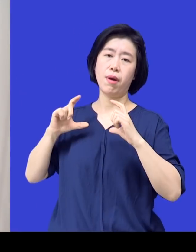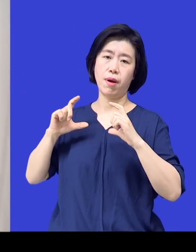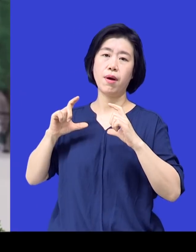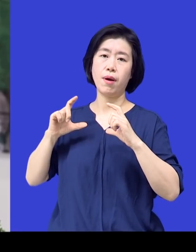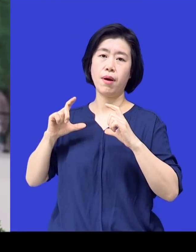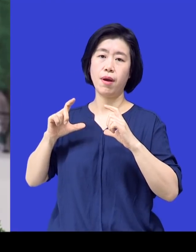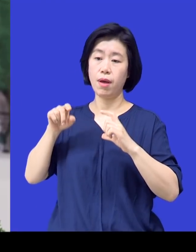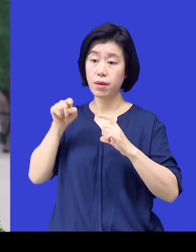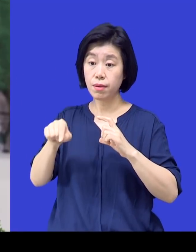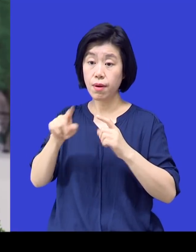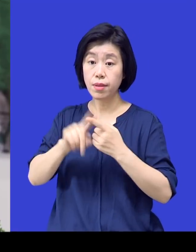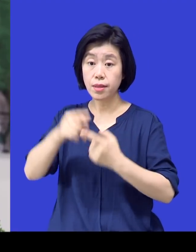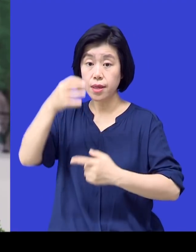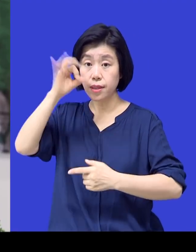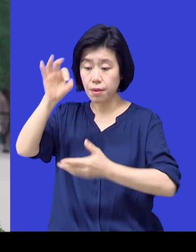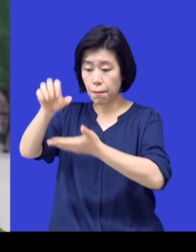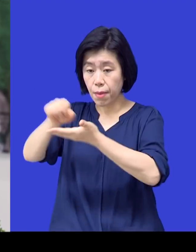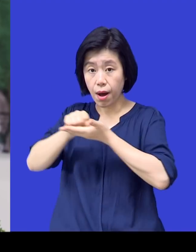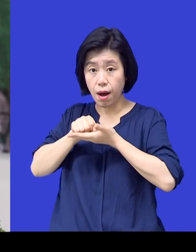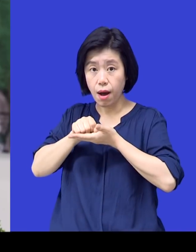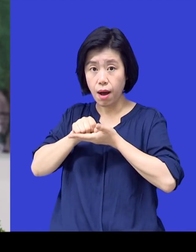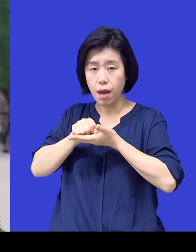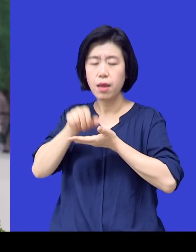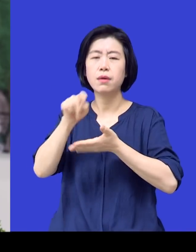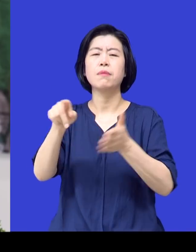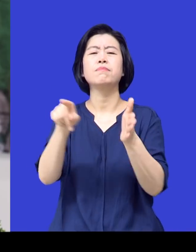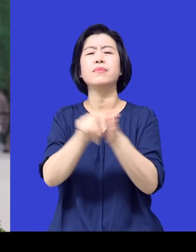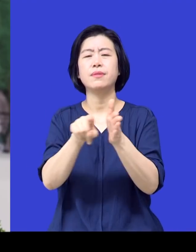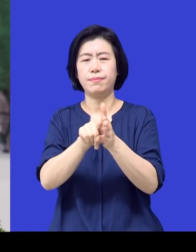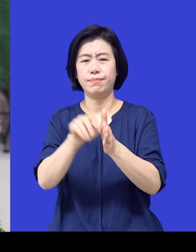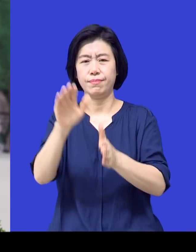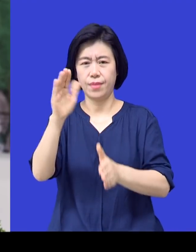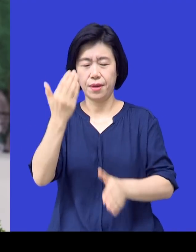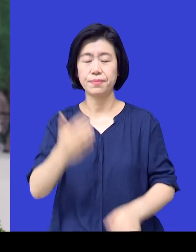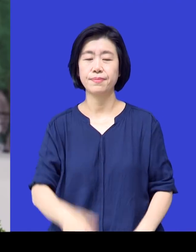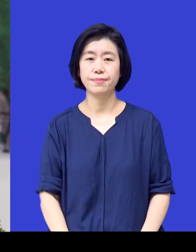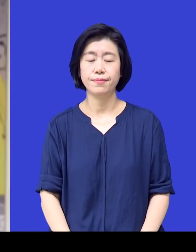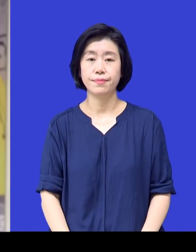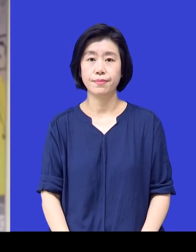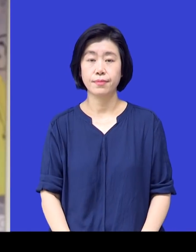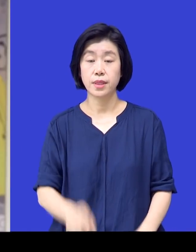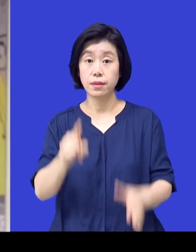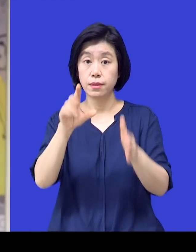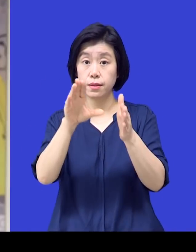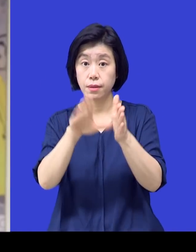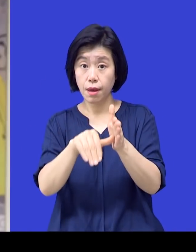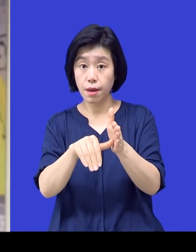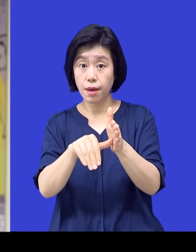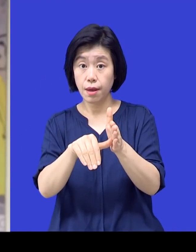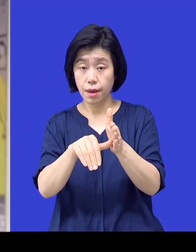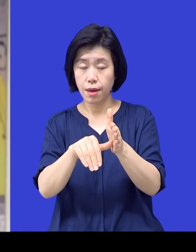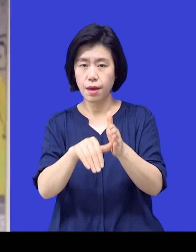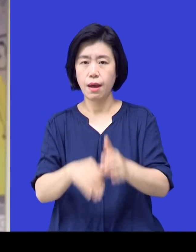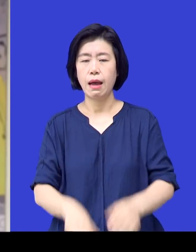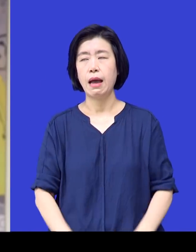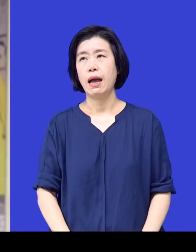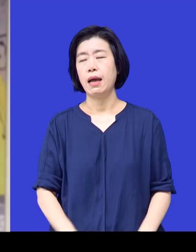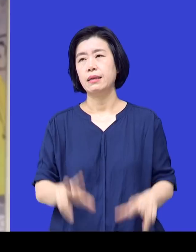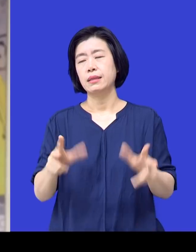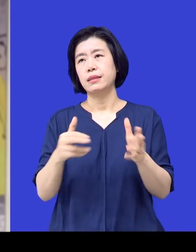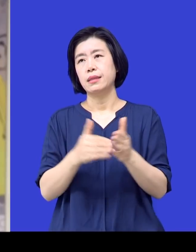믿음이구나. 그것을 알게 되면서요. 저는 그 순간 지금까지 주님 앞에 죽을 죄인입니다.